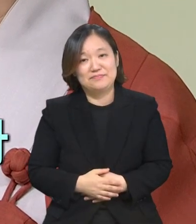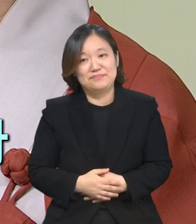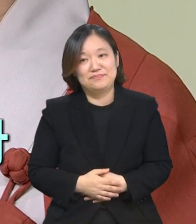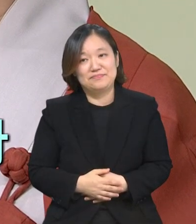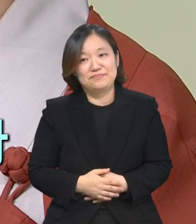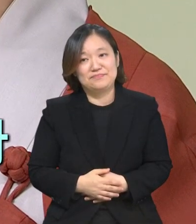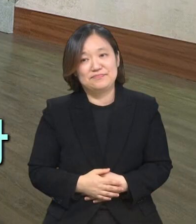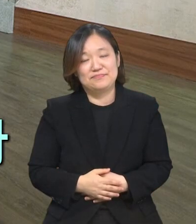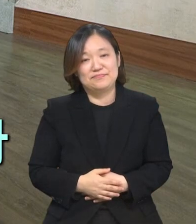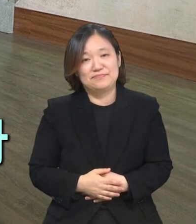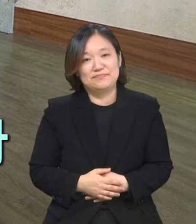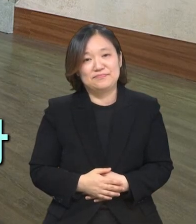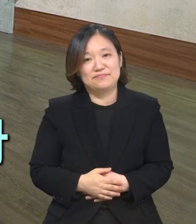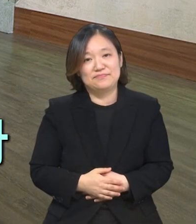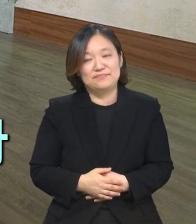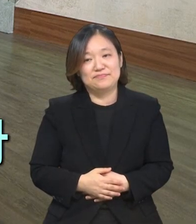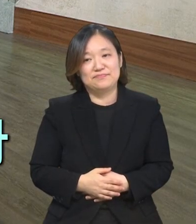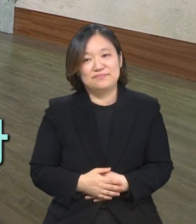그래서 아